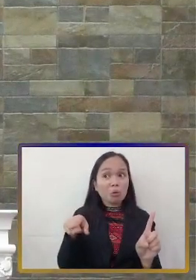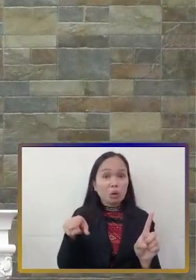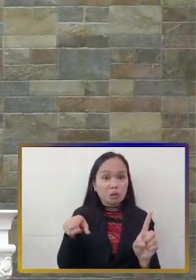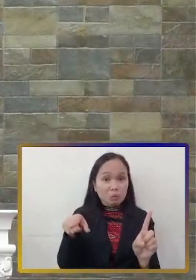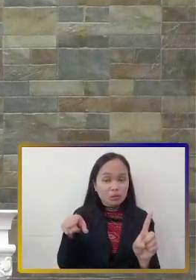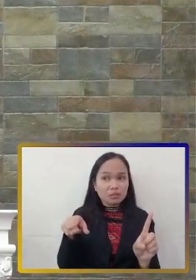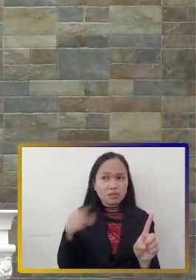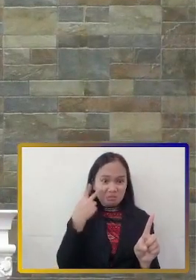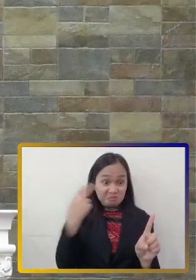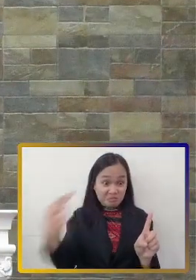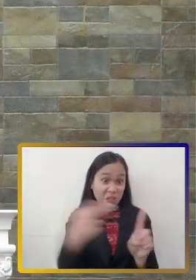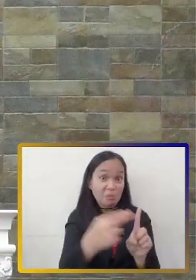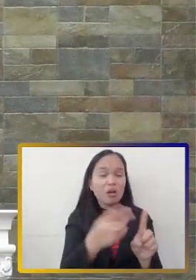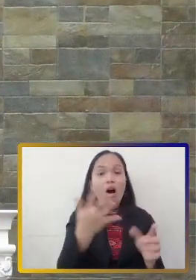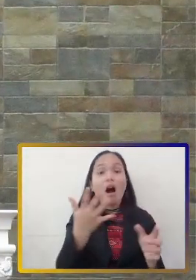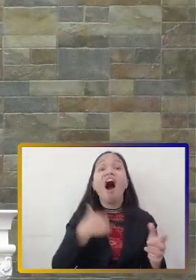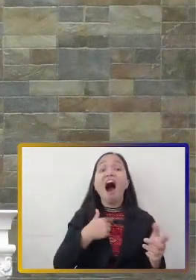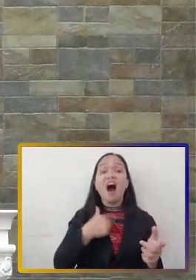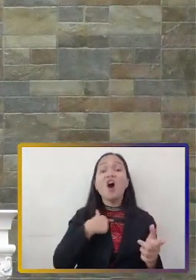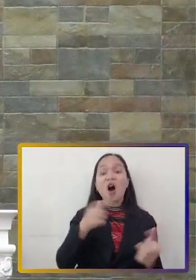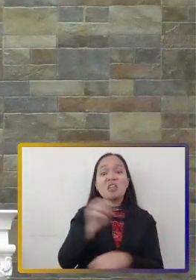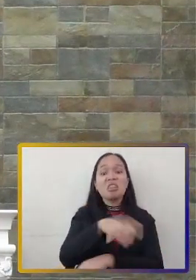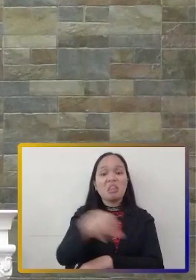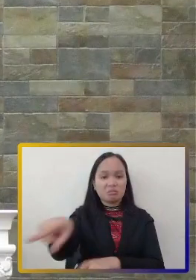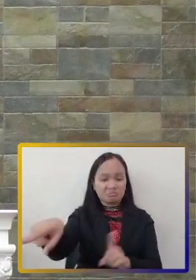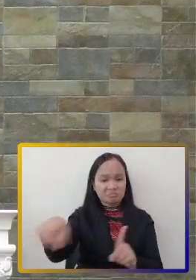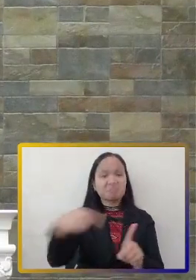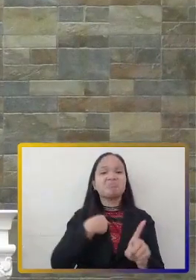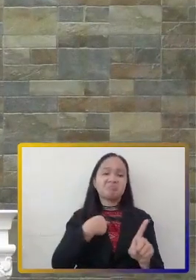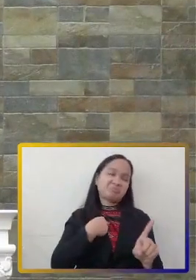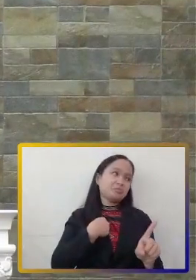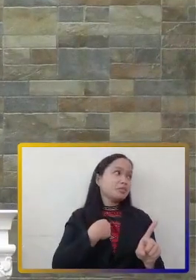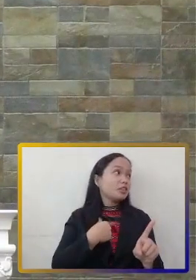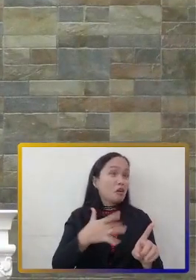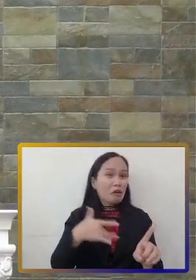Tingnan mo, nakatingin sa akin. Ako naman sinusutsot niyan.